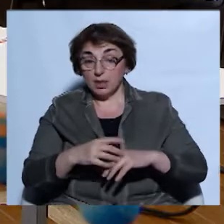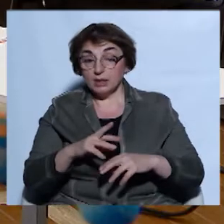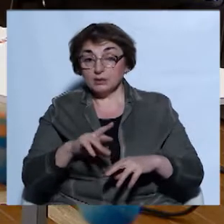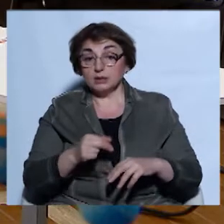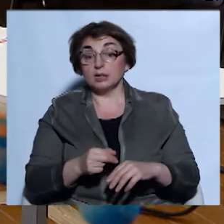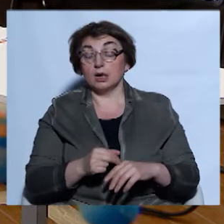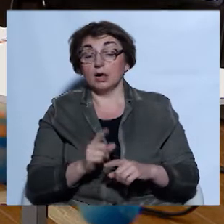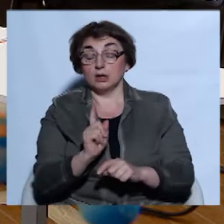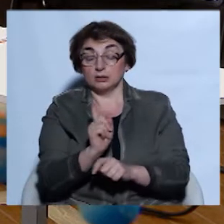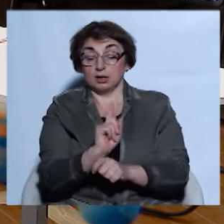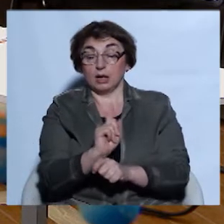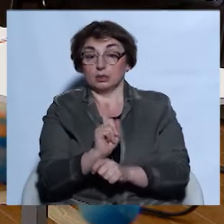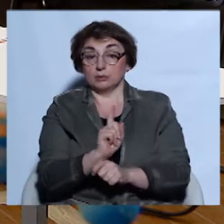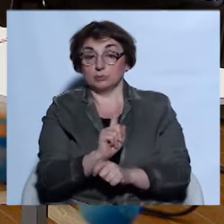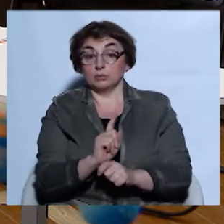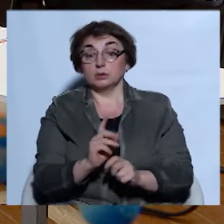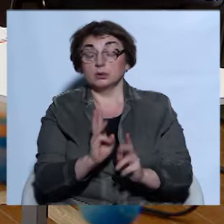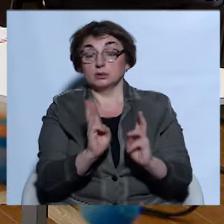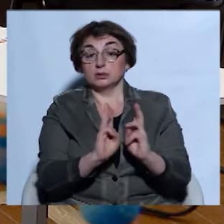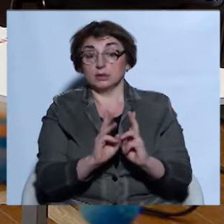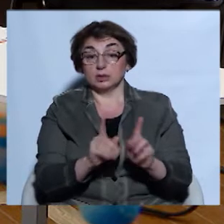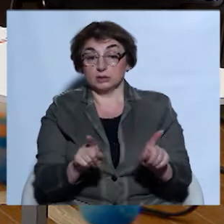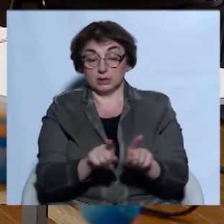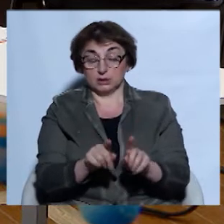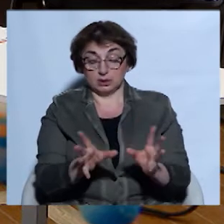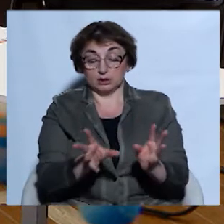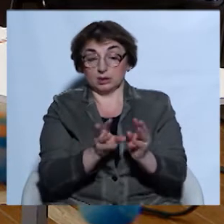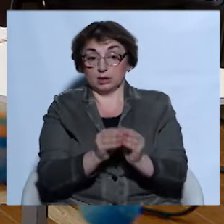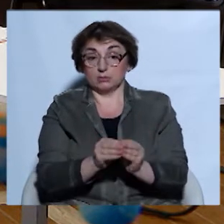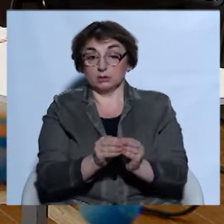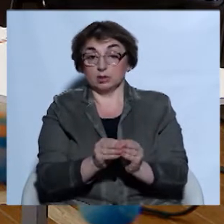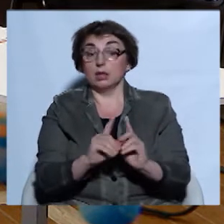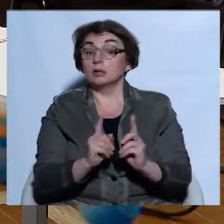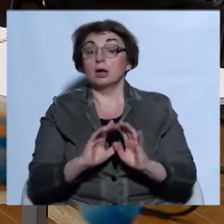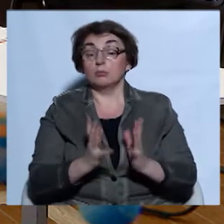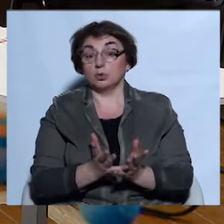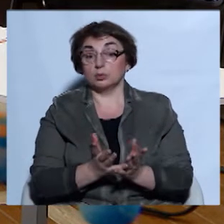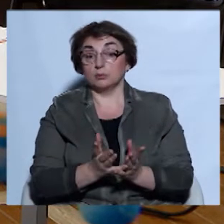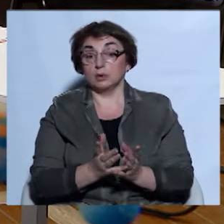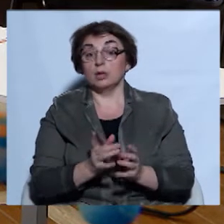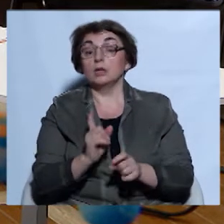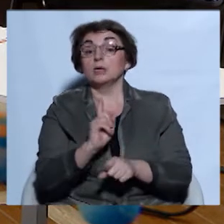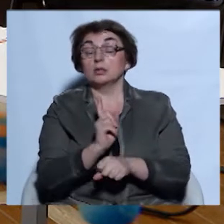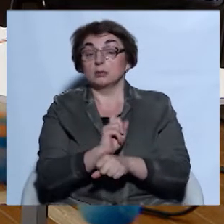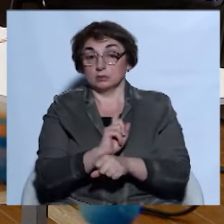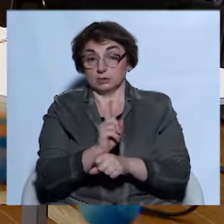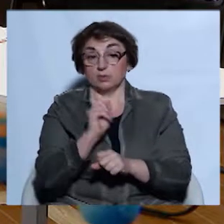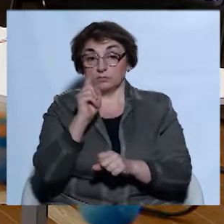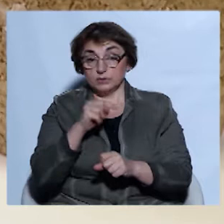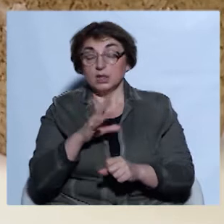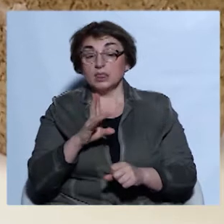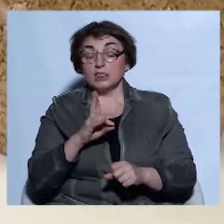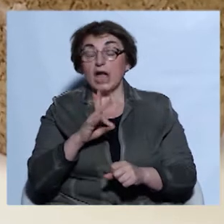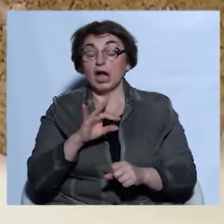და ანთებულ სანთელს ერთმანეთთან მოვათავსებთ. რა თქმა უნდა, სანთელი